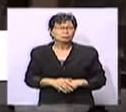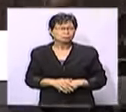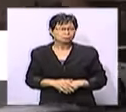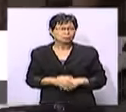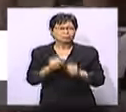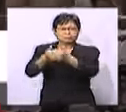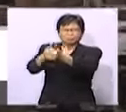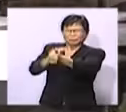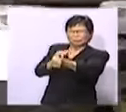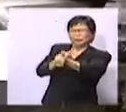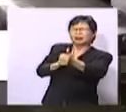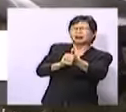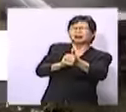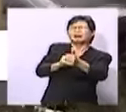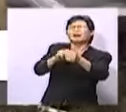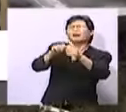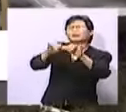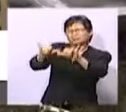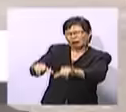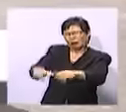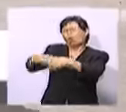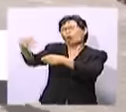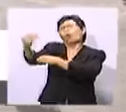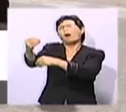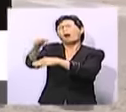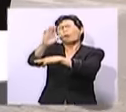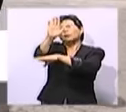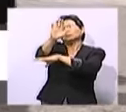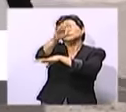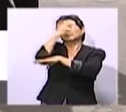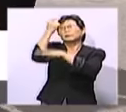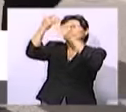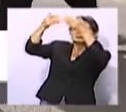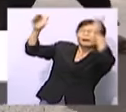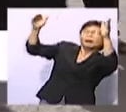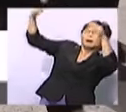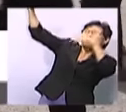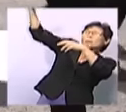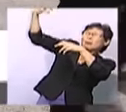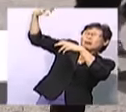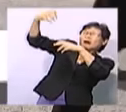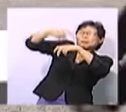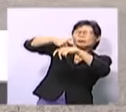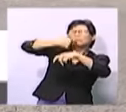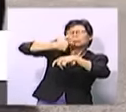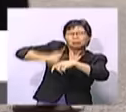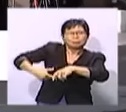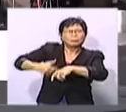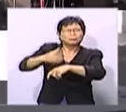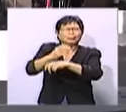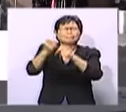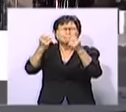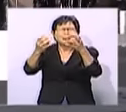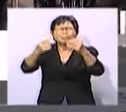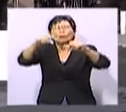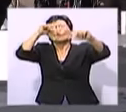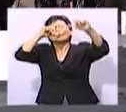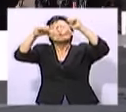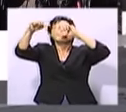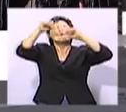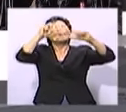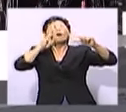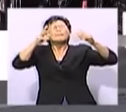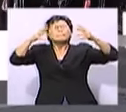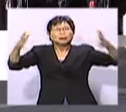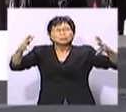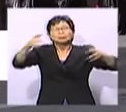Elakkan berada di luar pada waktu siang supaya tidak terdedah kepada matahari dalam tempoh yang lama dan banyakkan minum air.